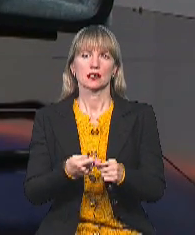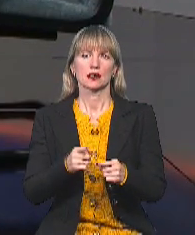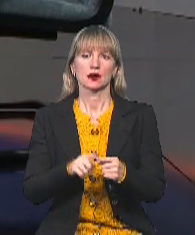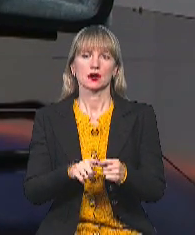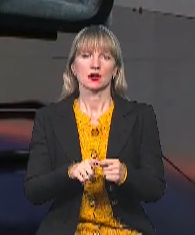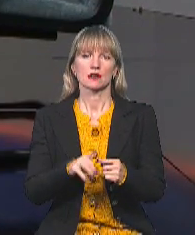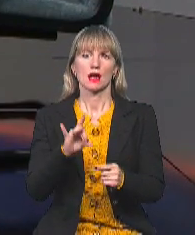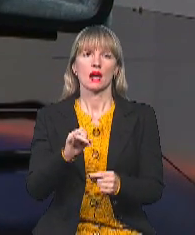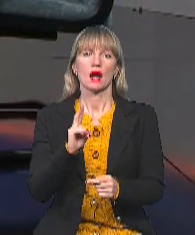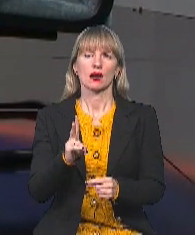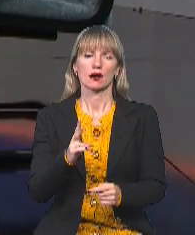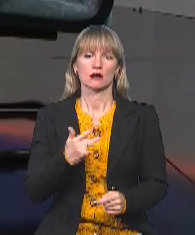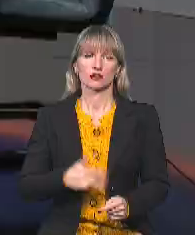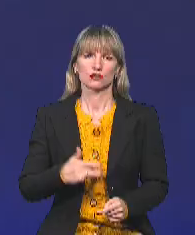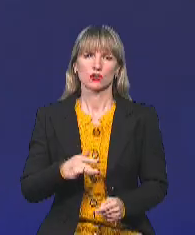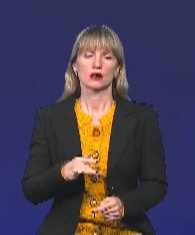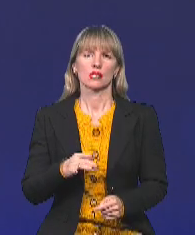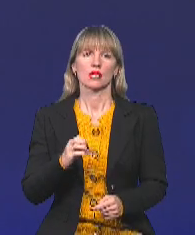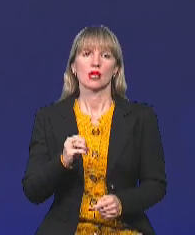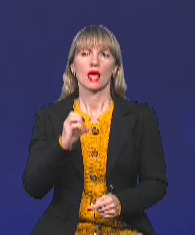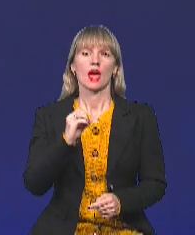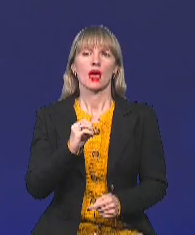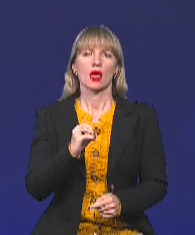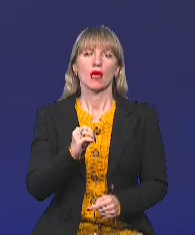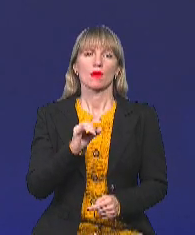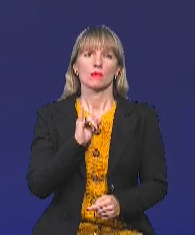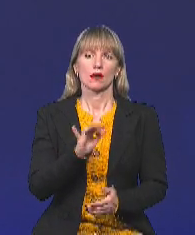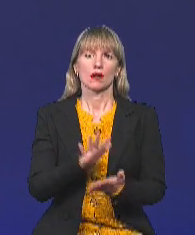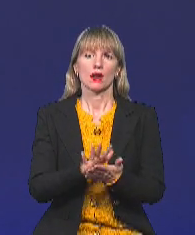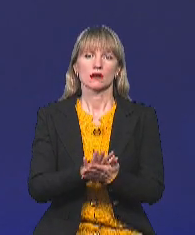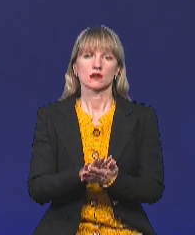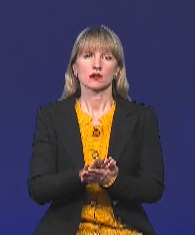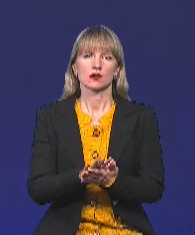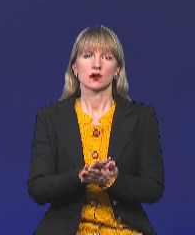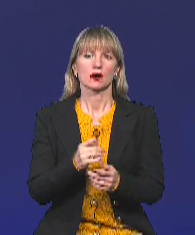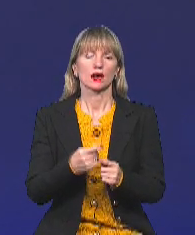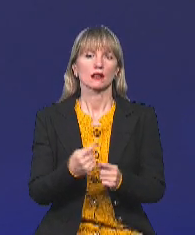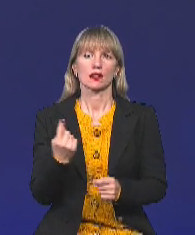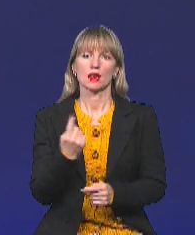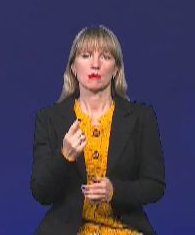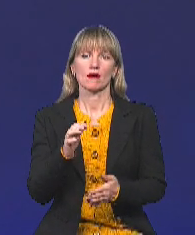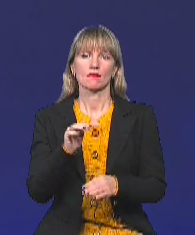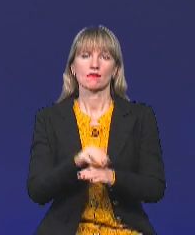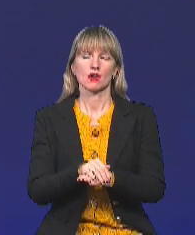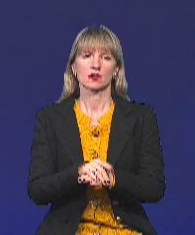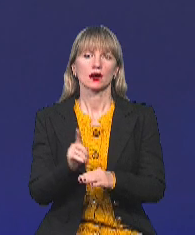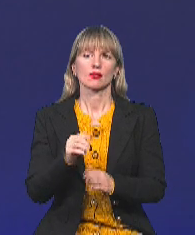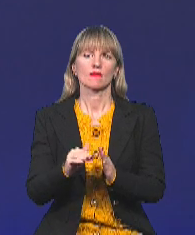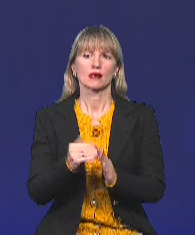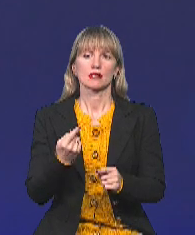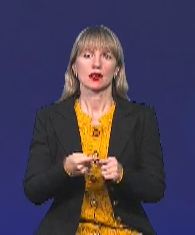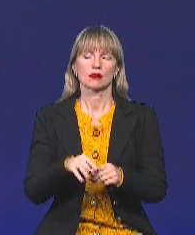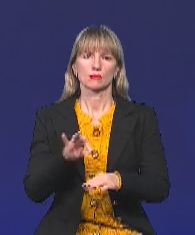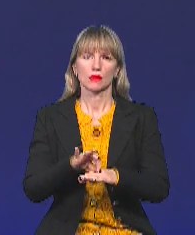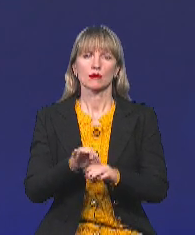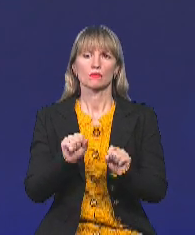толстого кишечника. І, повірте, екологічний фактор – це не первичний фактор, який вызывает эту болезнь.